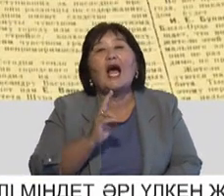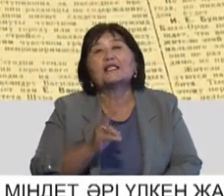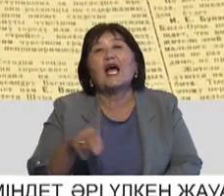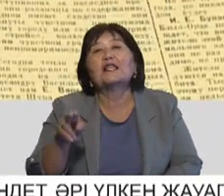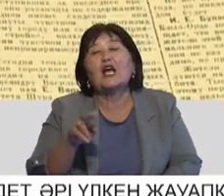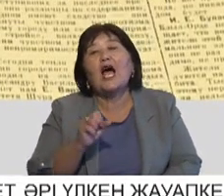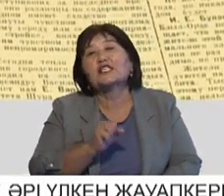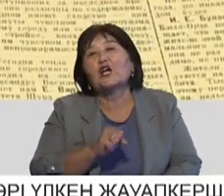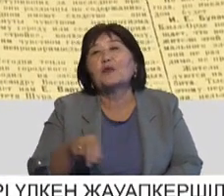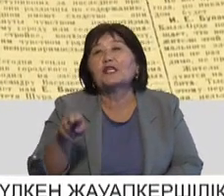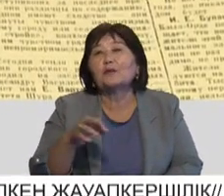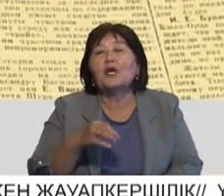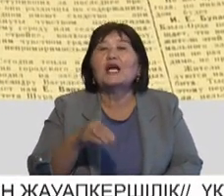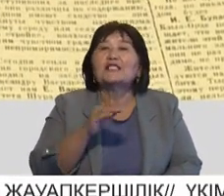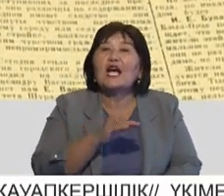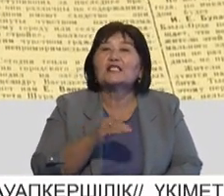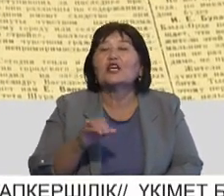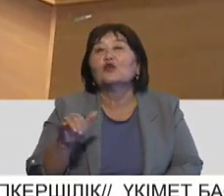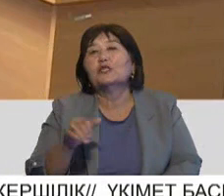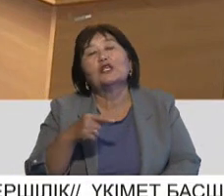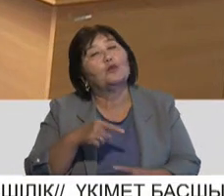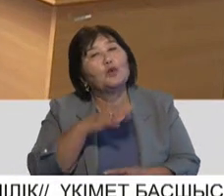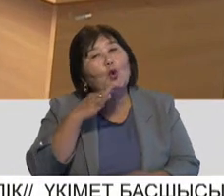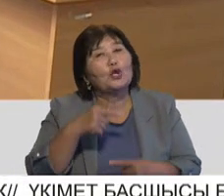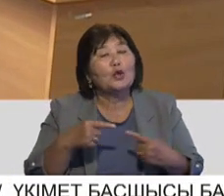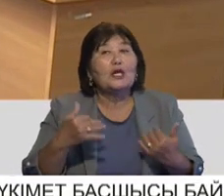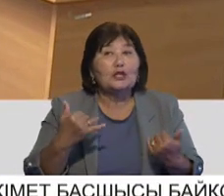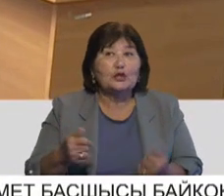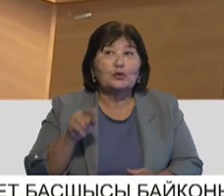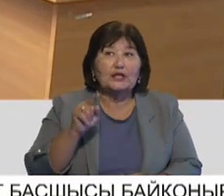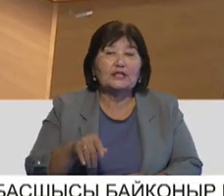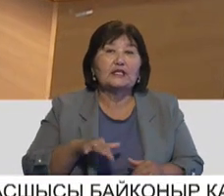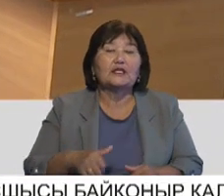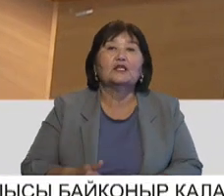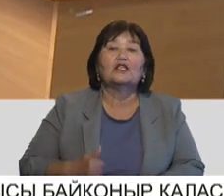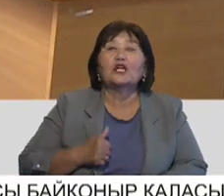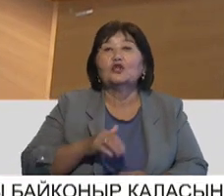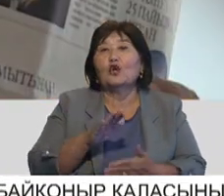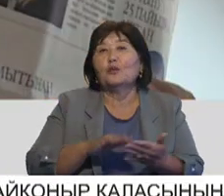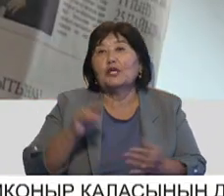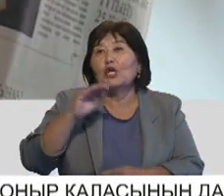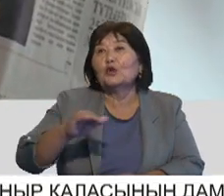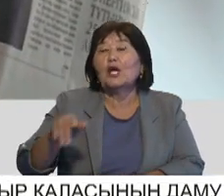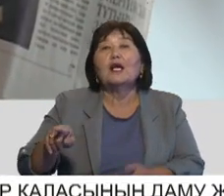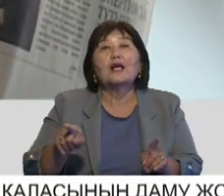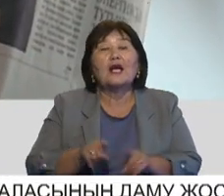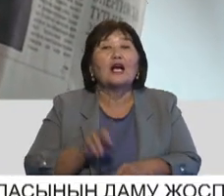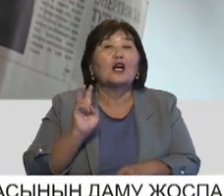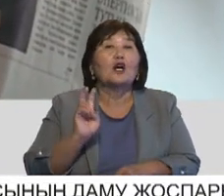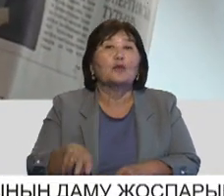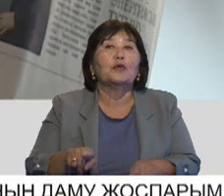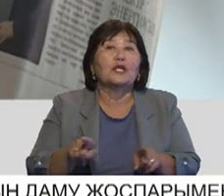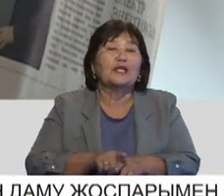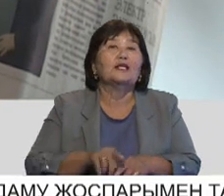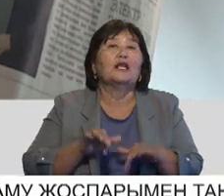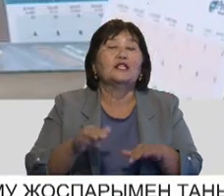Абаев, Аскербек Архамбекула, Жаксылык Рахматулла и многие другие. Сегодня их дело достойно продолжают ученики. Как бы с приходом интернета не